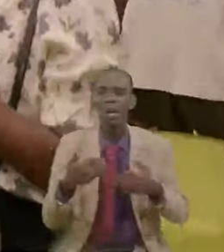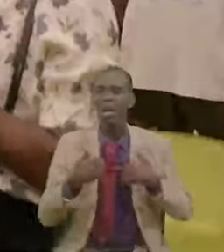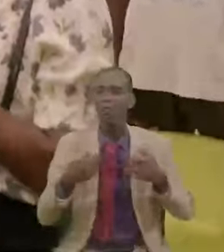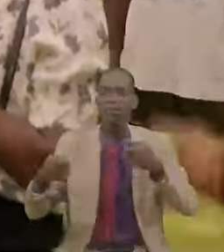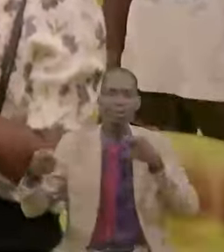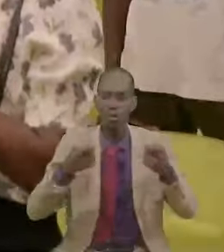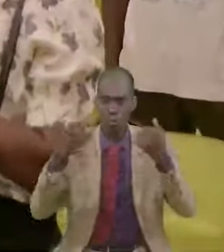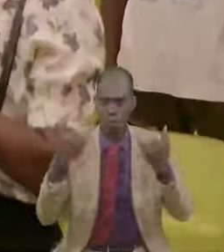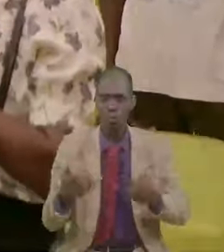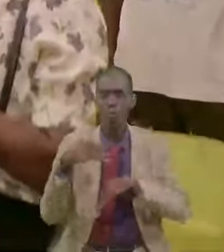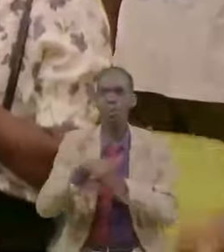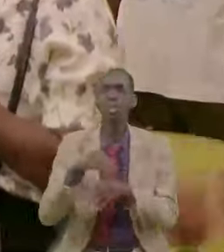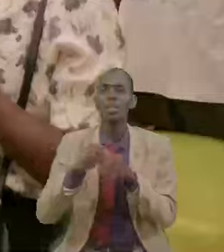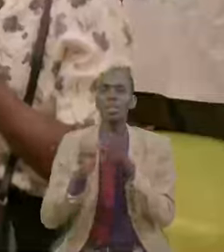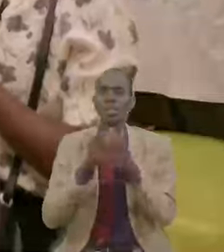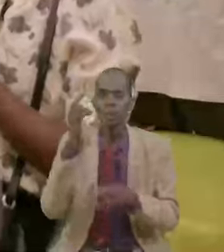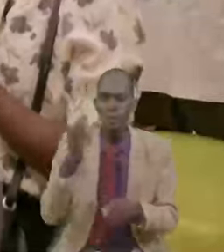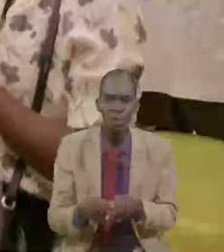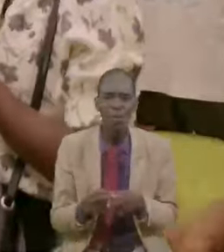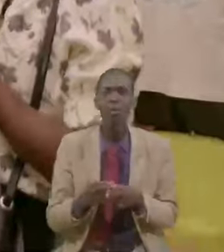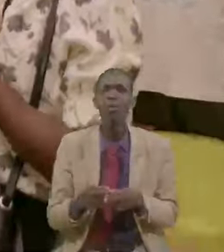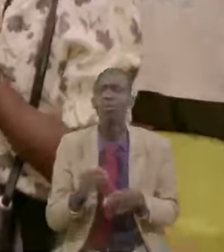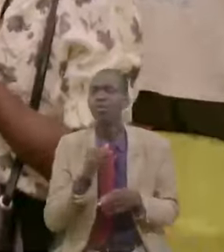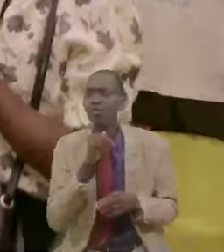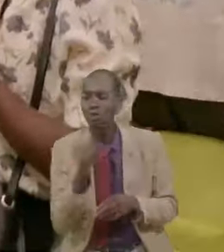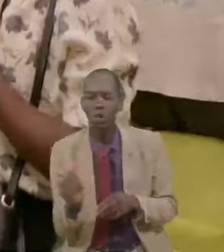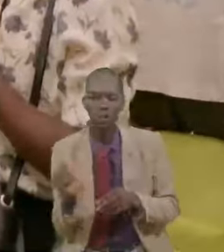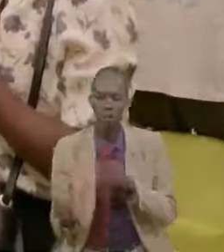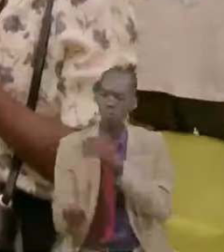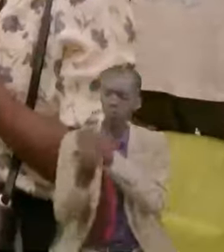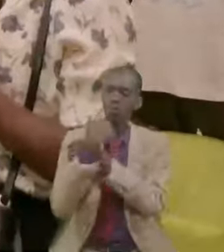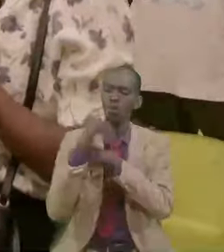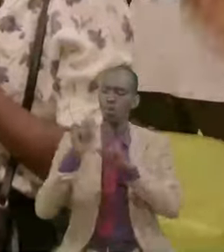ce jour. Vous avez la puissance invincible ce jour.